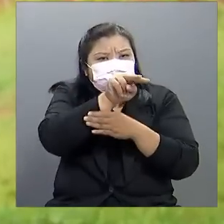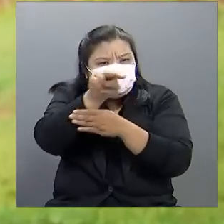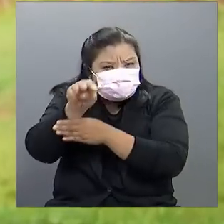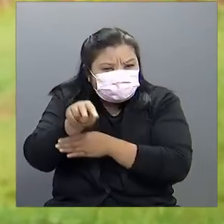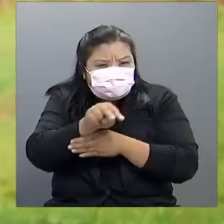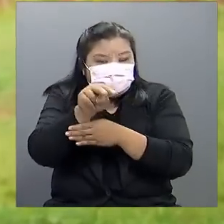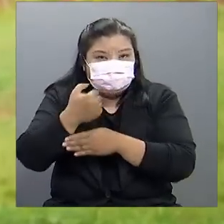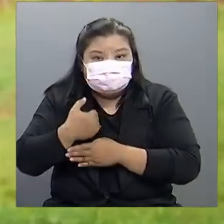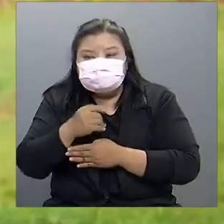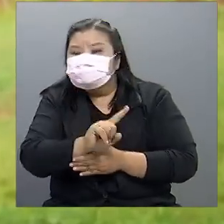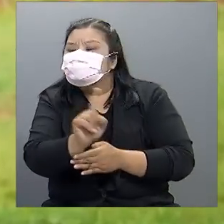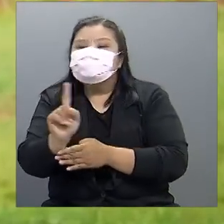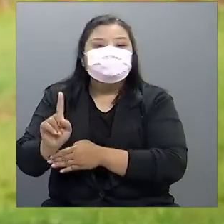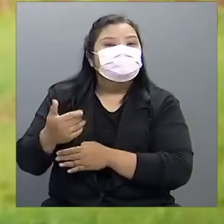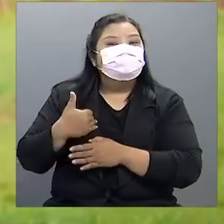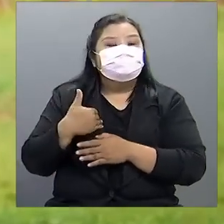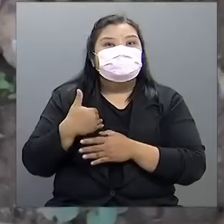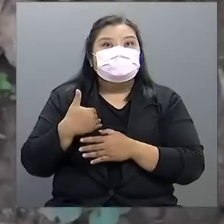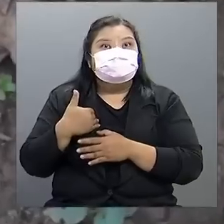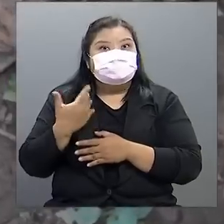มีทเองPN เขามาแลเจินailed cosa